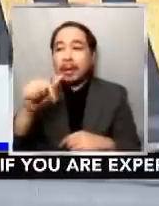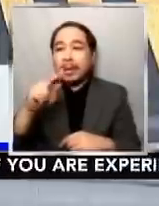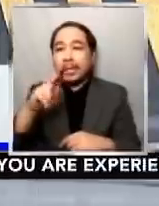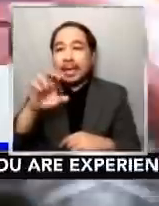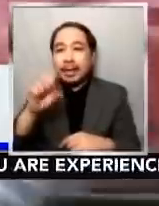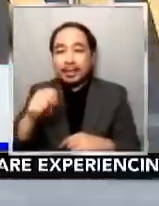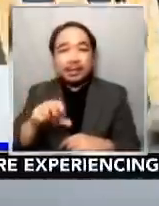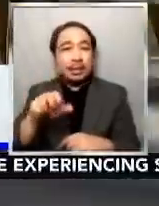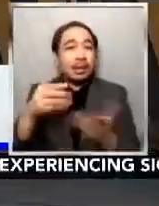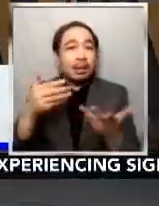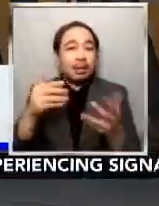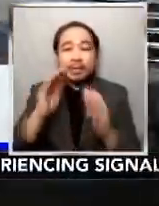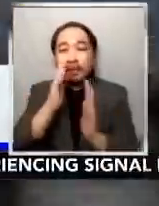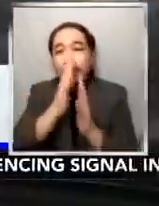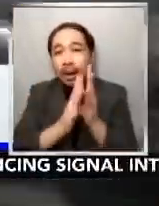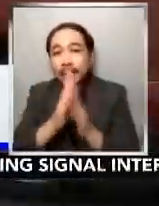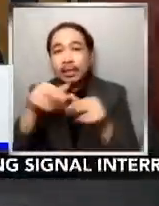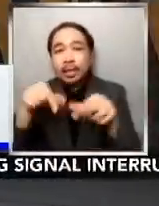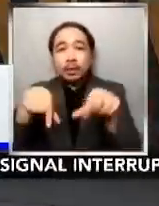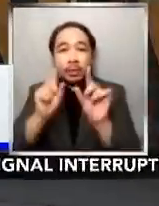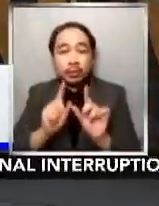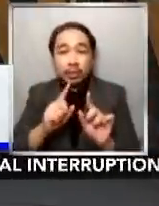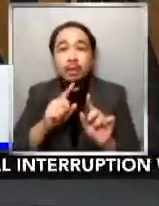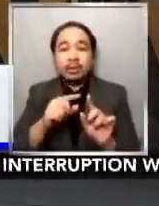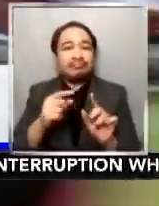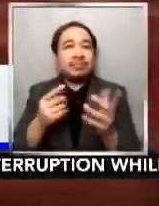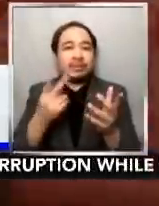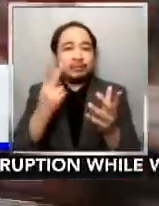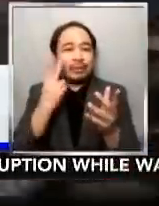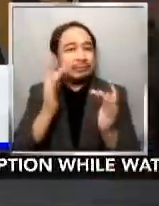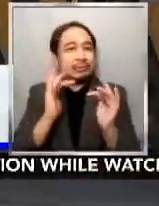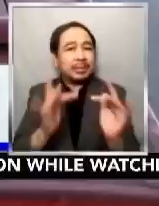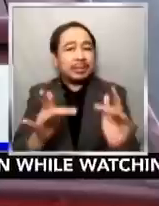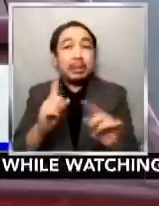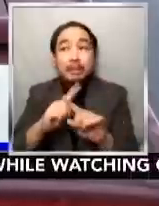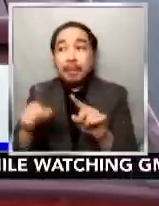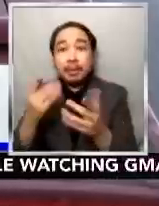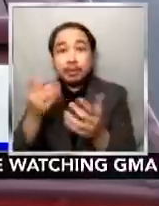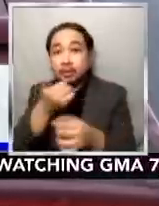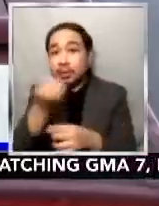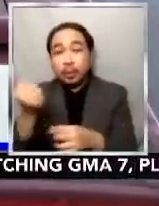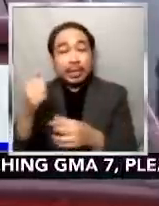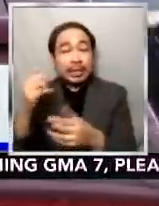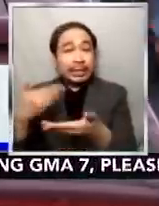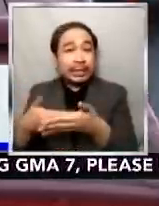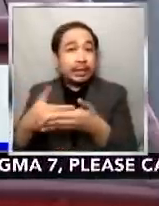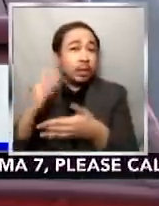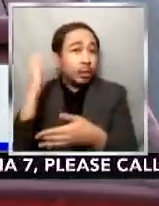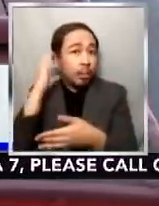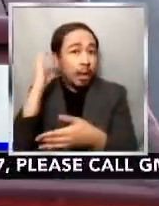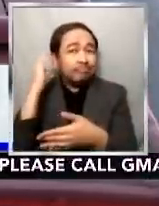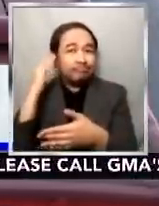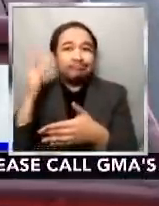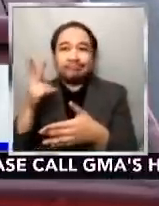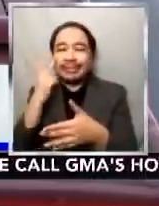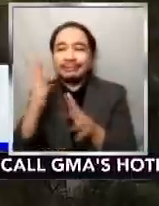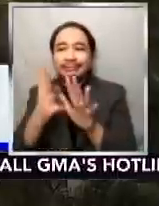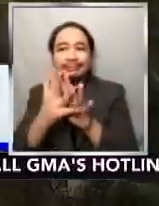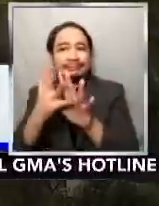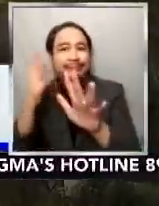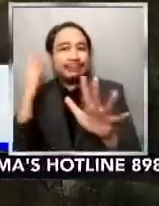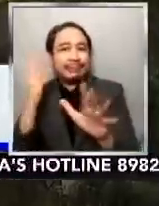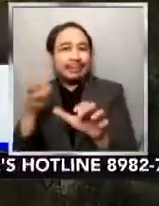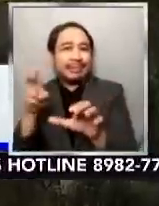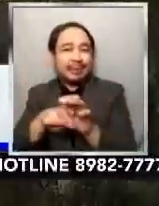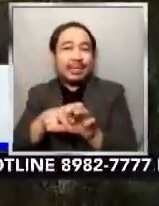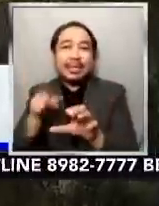sa Quezon Avenue at Main Avenue lagpas ng Cubao, mahaba ang pila ng mga pasahero. Ito ang epekto ng pag-deploy ng karagdagang mahigit